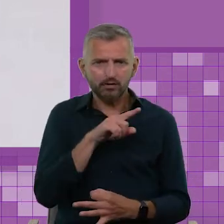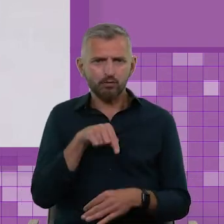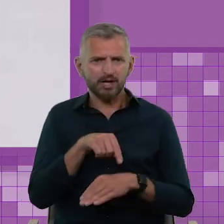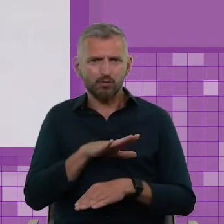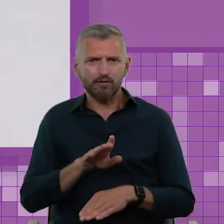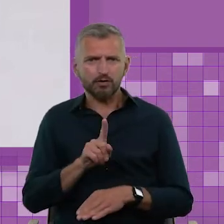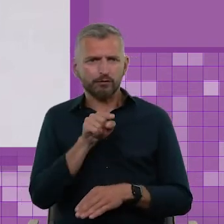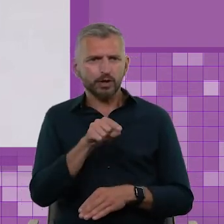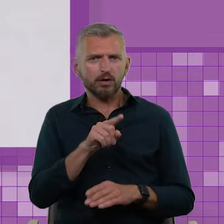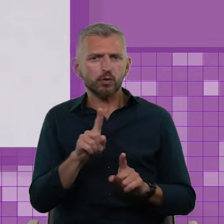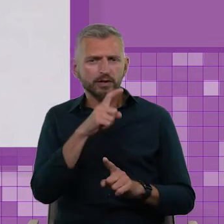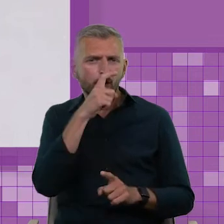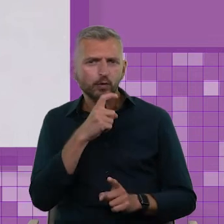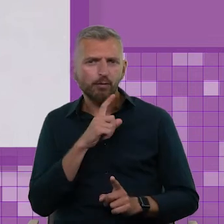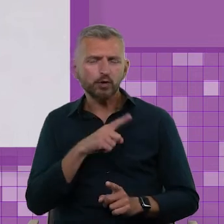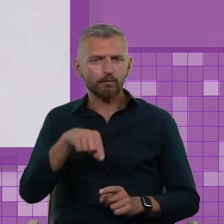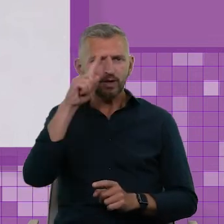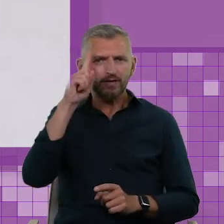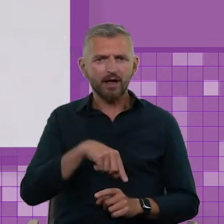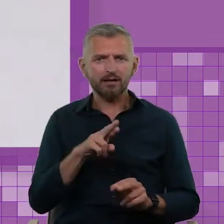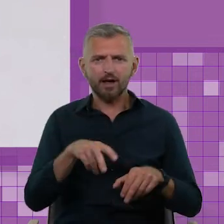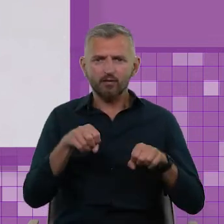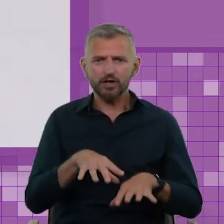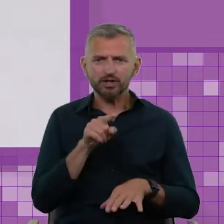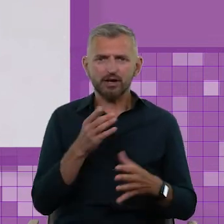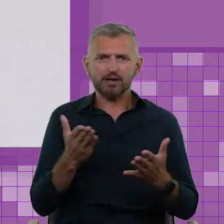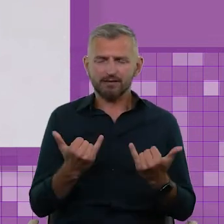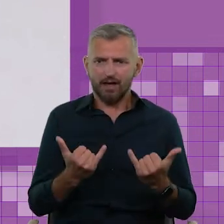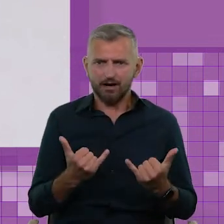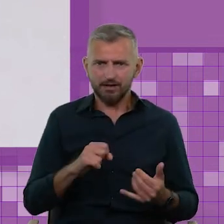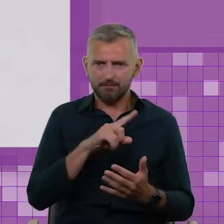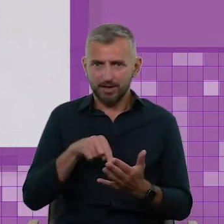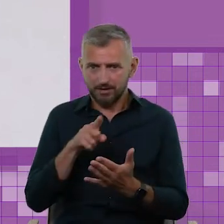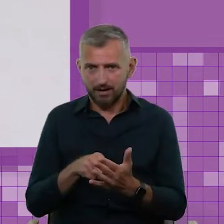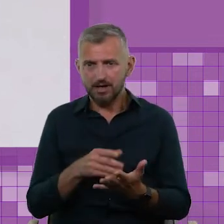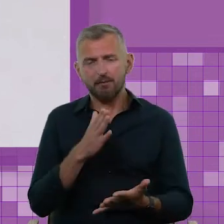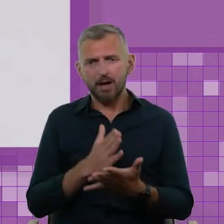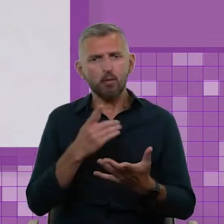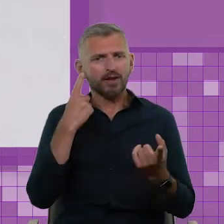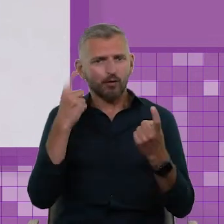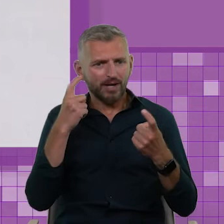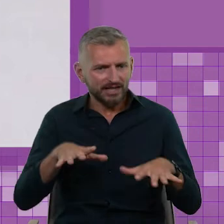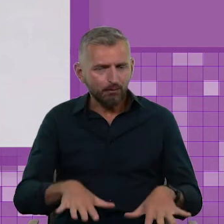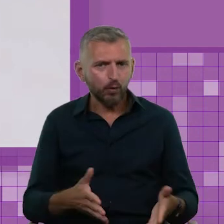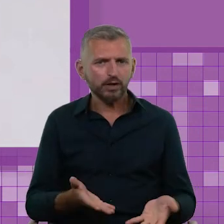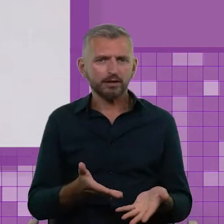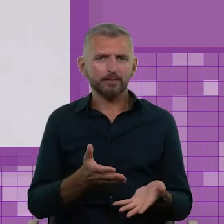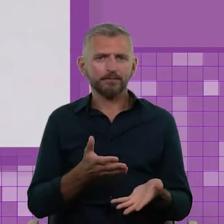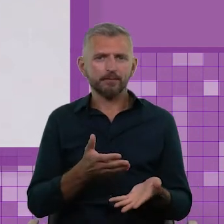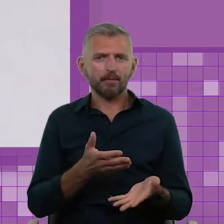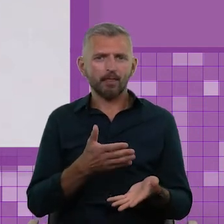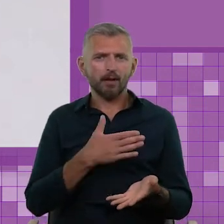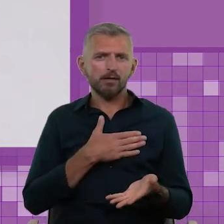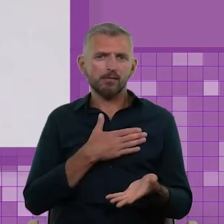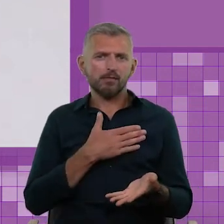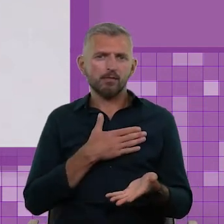не розуміють, щоб вони знали, як вирішити якісь такі нагальні питання. Маємо також інформаційний пункт. Фундація Україна, в